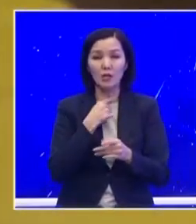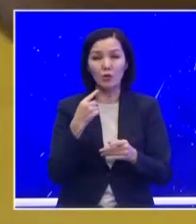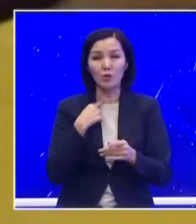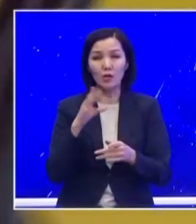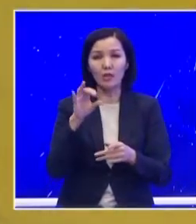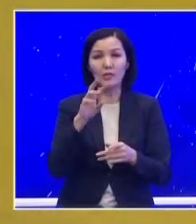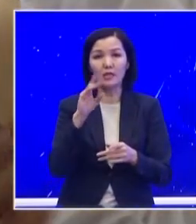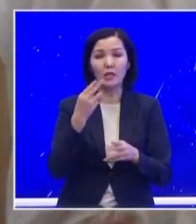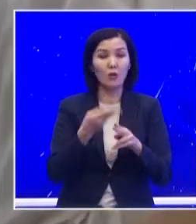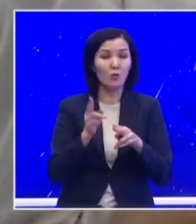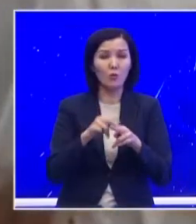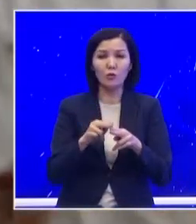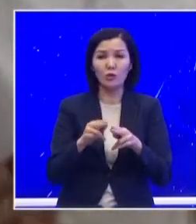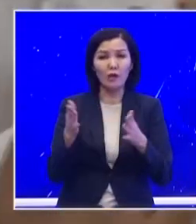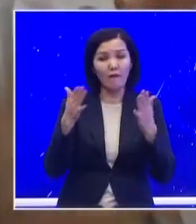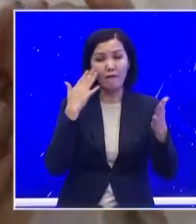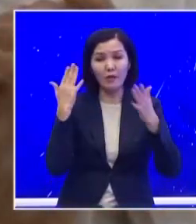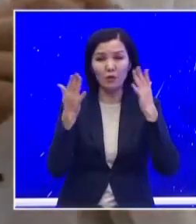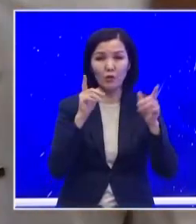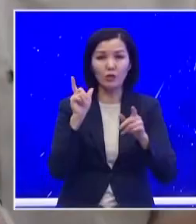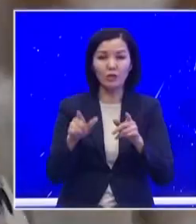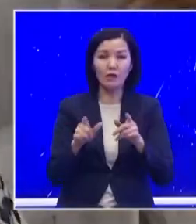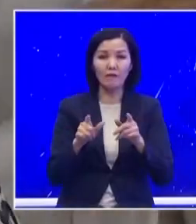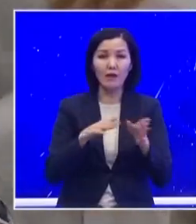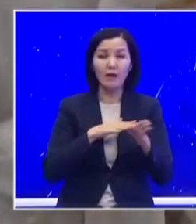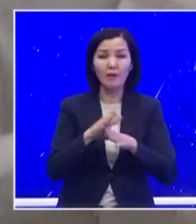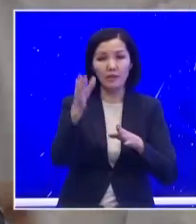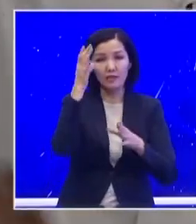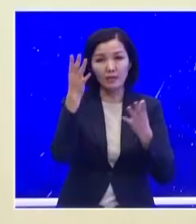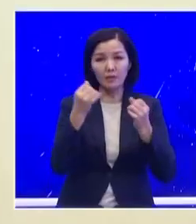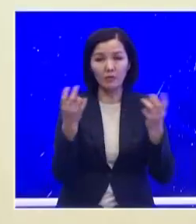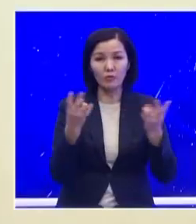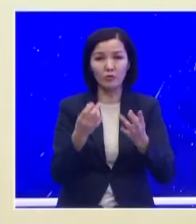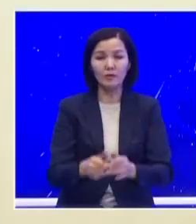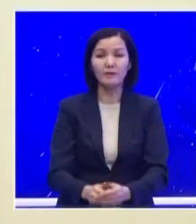Сергей – человек публичный, поэтому для него важно получить полноценное образование в социуме.